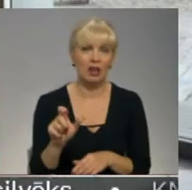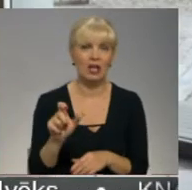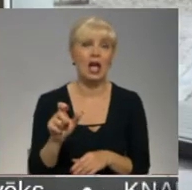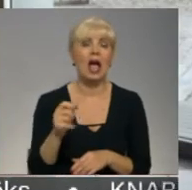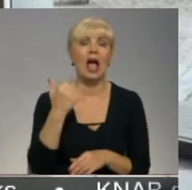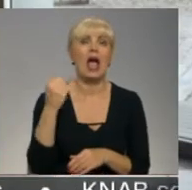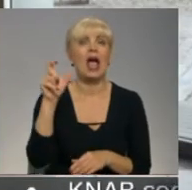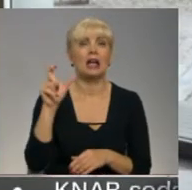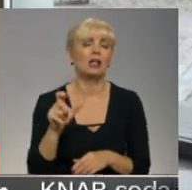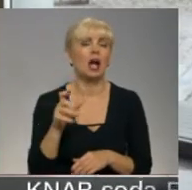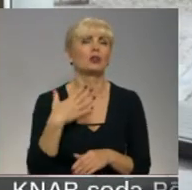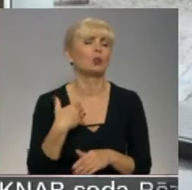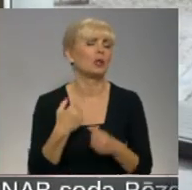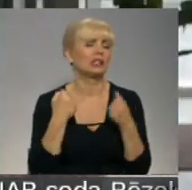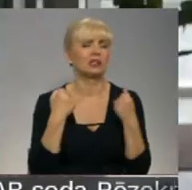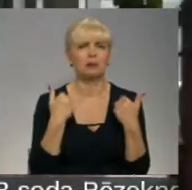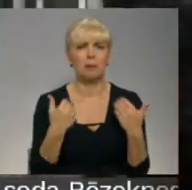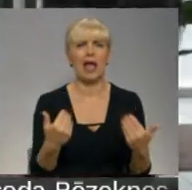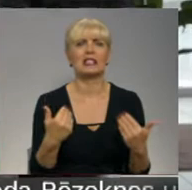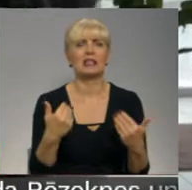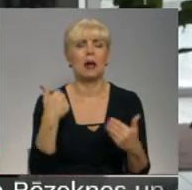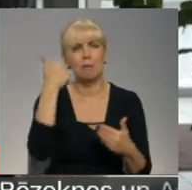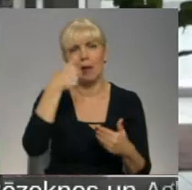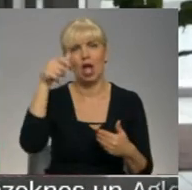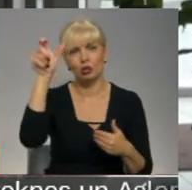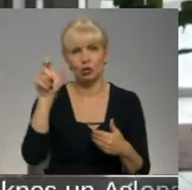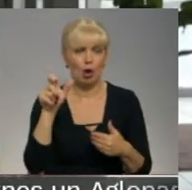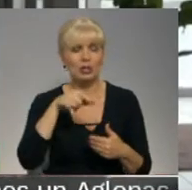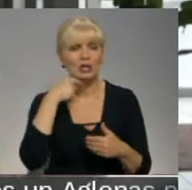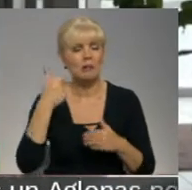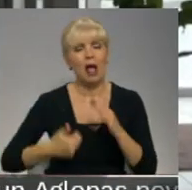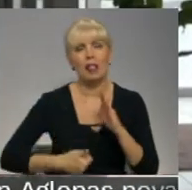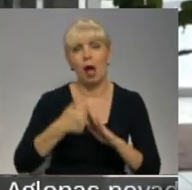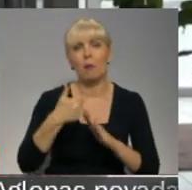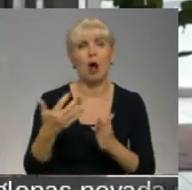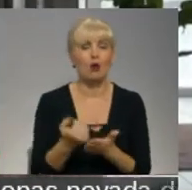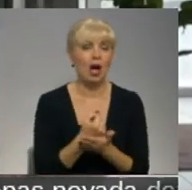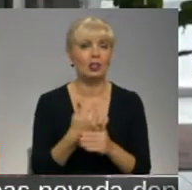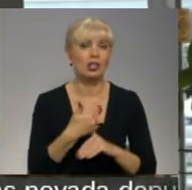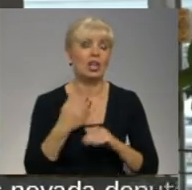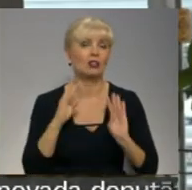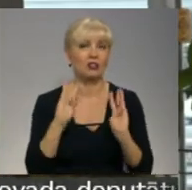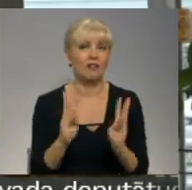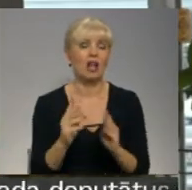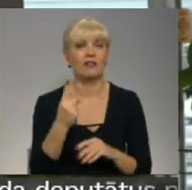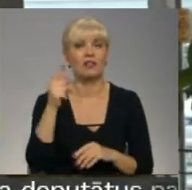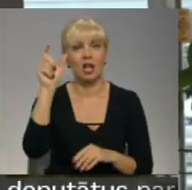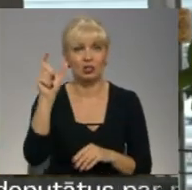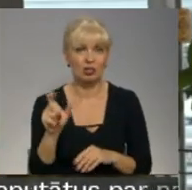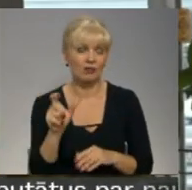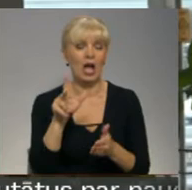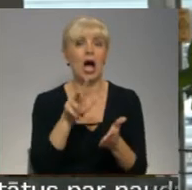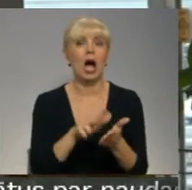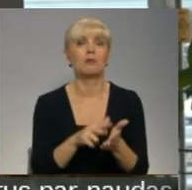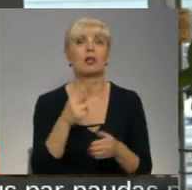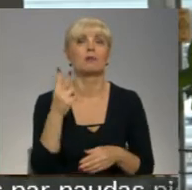ļoti harizmātisks, ļoti spēcīga personība, un mēs gribējām atrast labāku un vēl labāku. Ja iepriekš valdē bijis viens cilvēks, tad nu apstiprināti